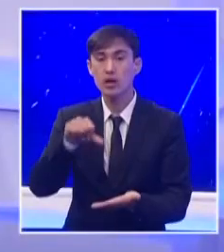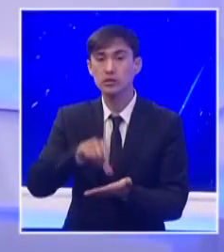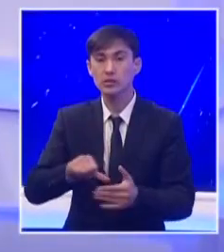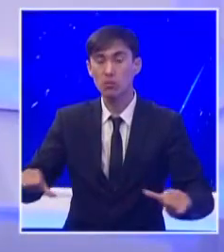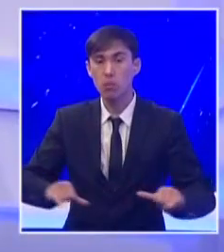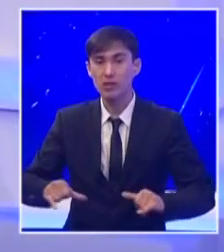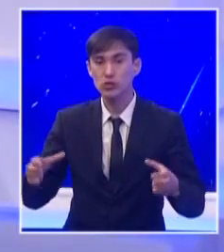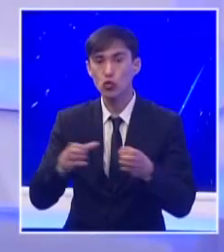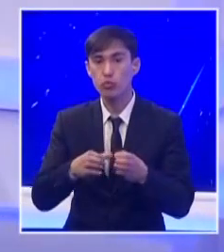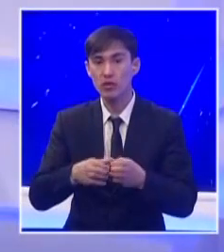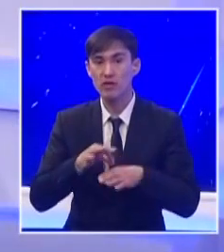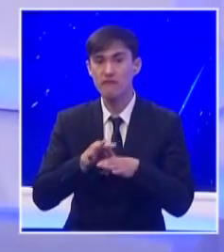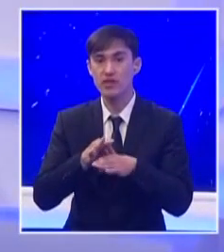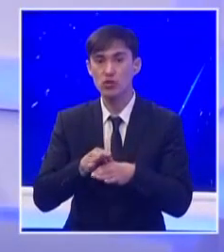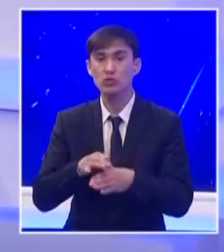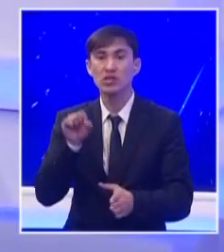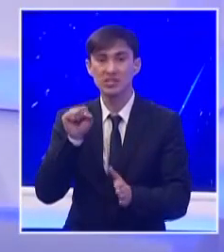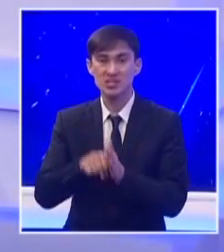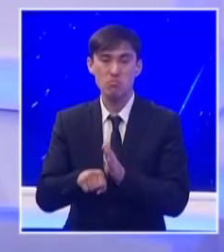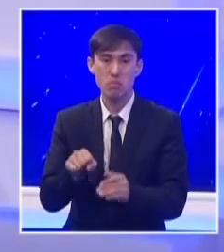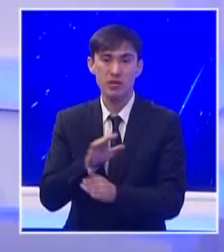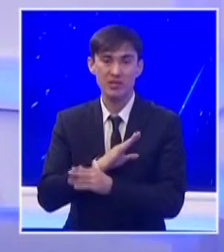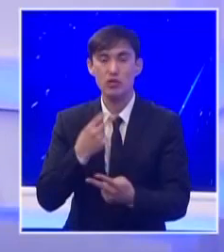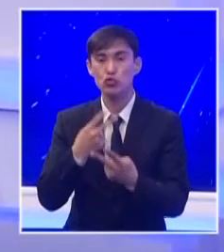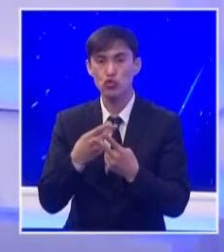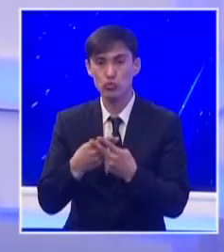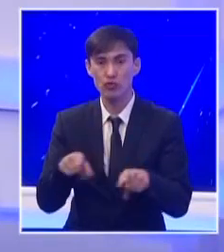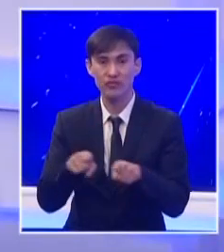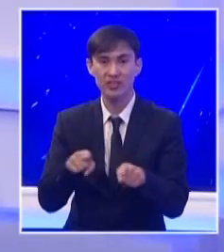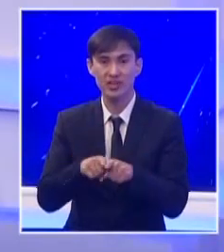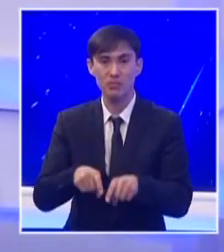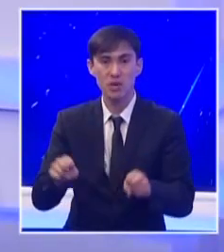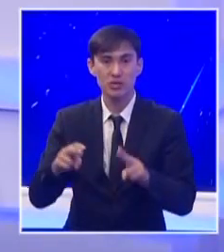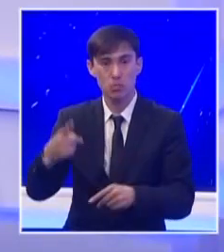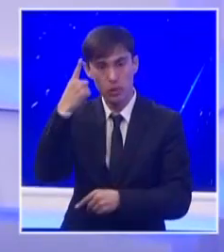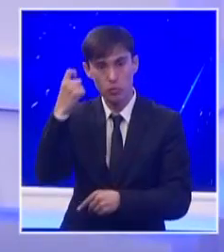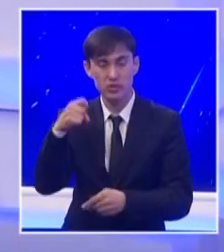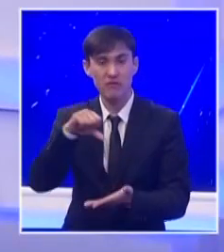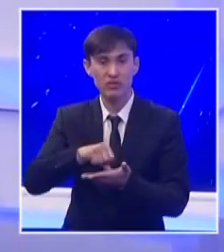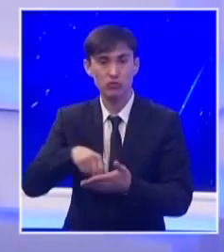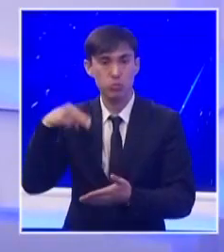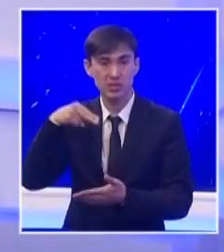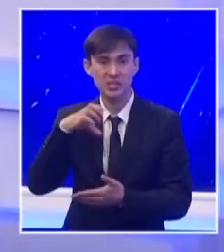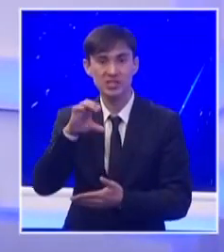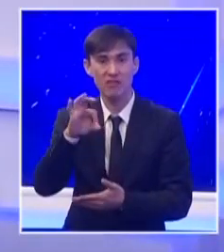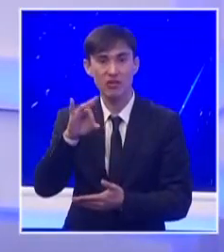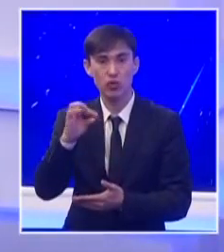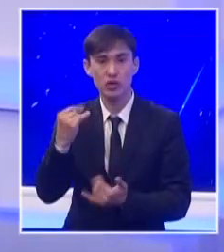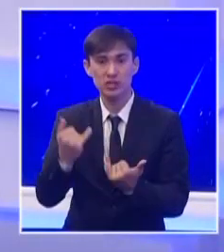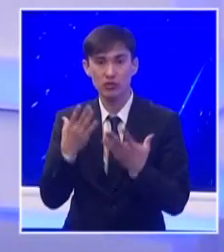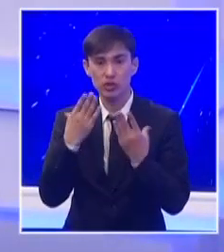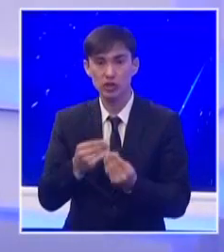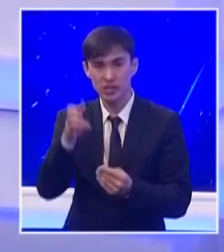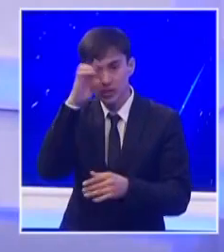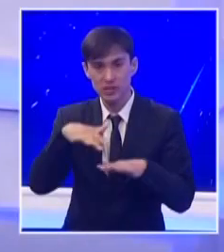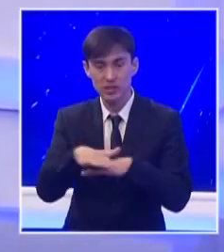Членство в бандитских группировках ведет либо к смерти, либо в тюрьму. С таким экстренным предупреждением выступил президент Сальвадора. На сегодняшний день